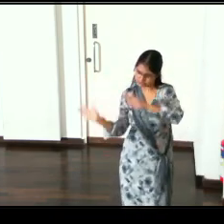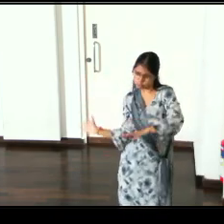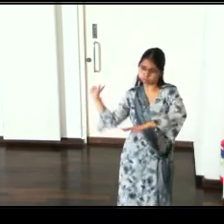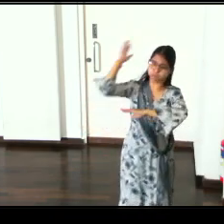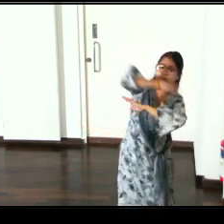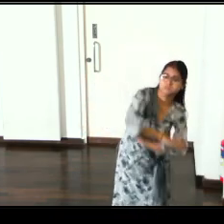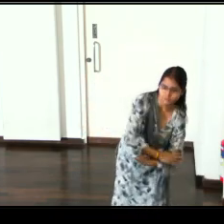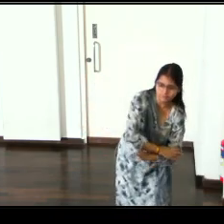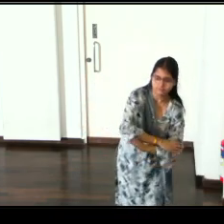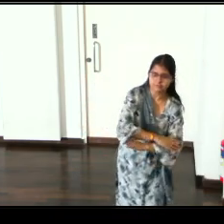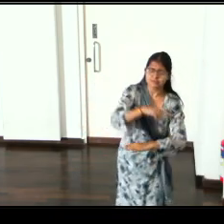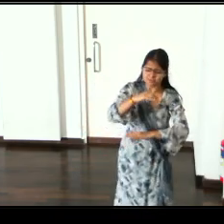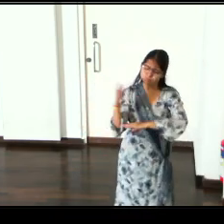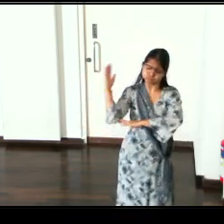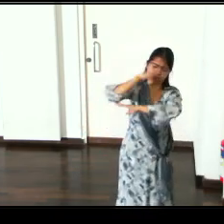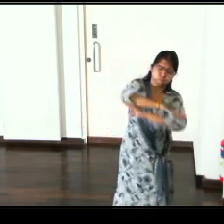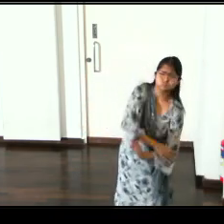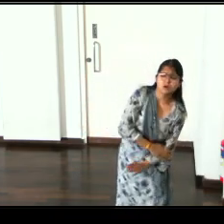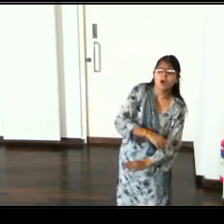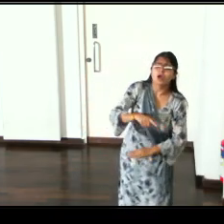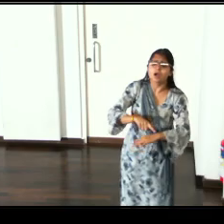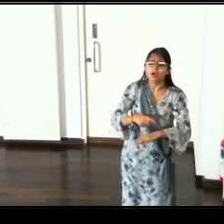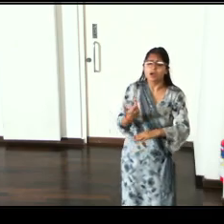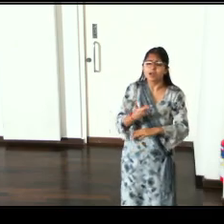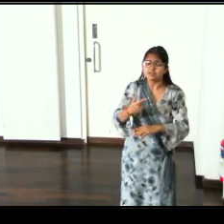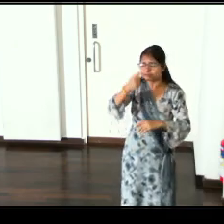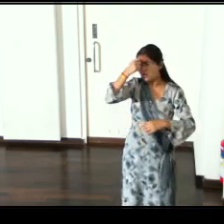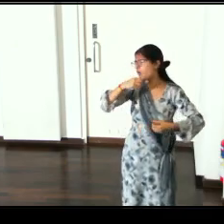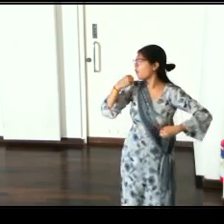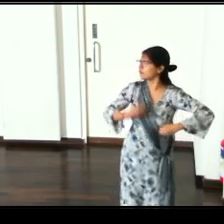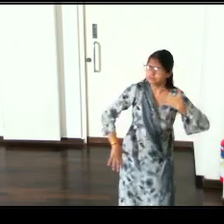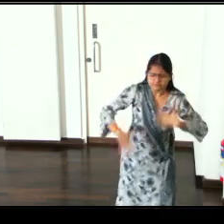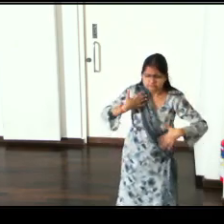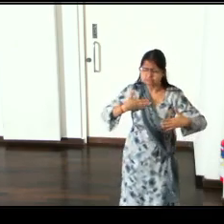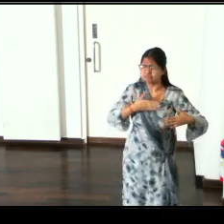तमाम जुल्मों से तम सात समंदर पार